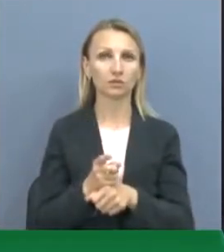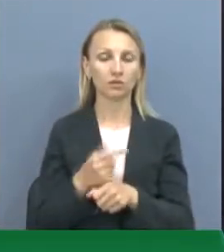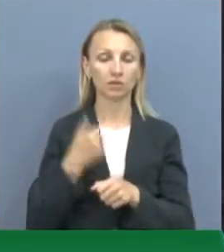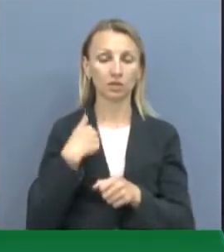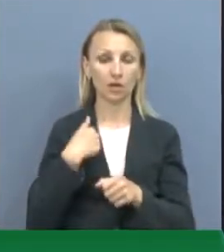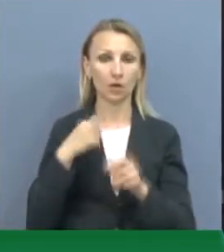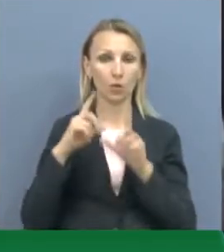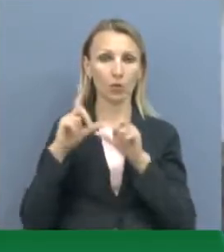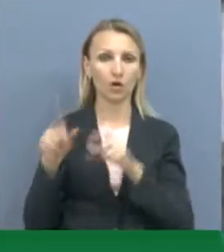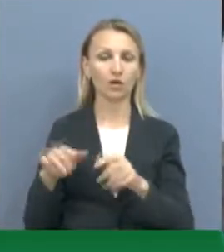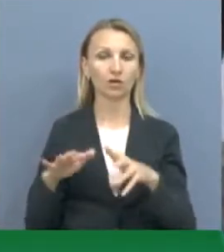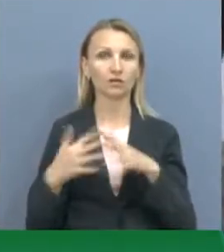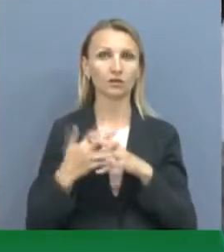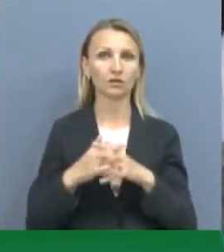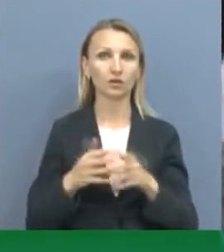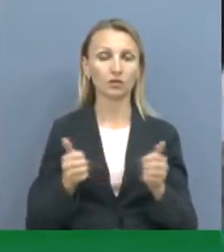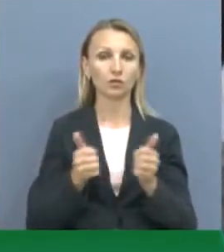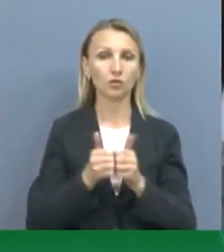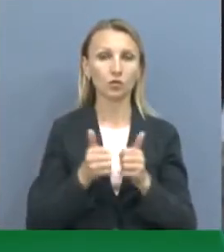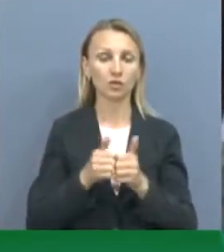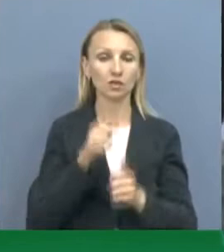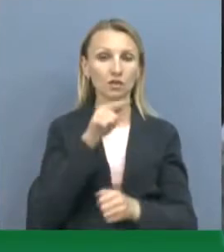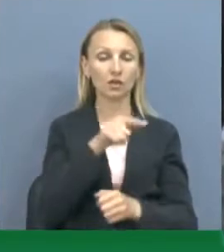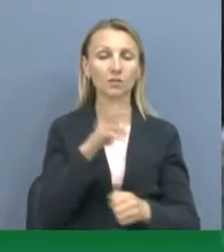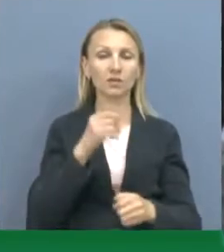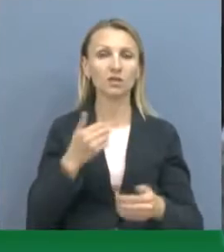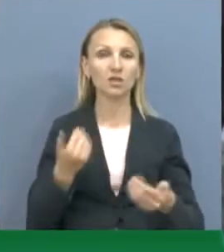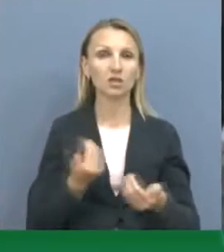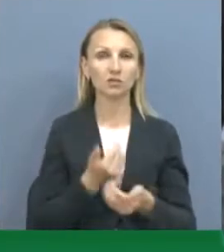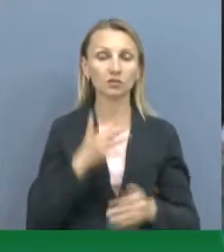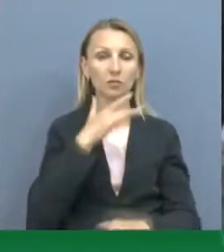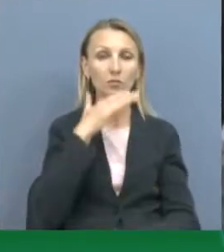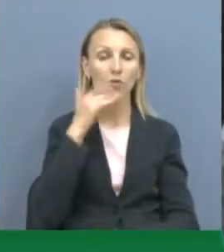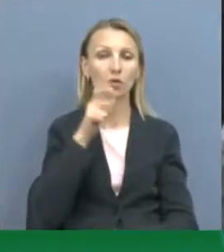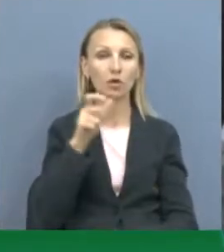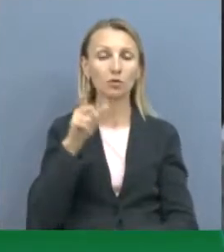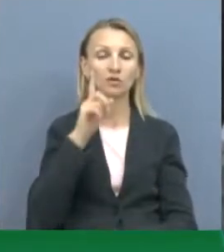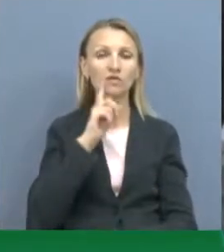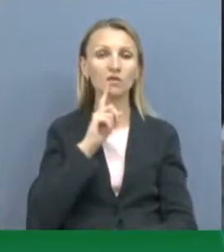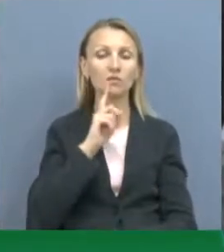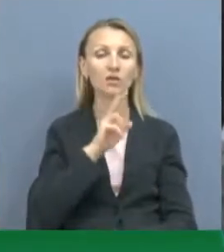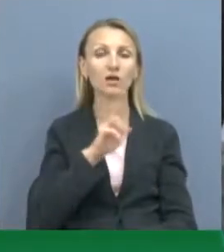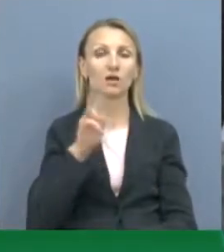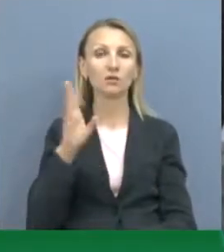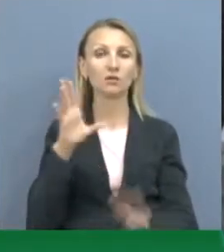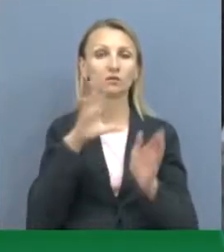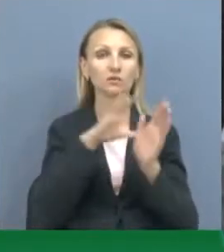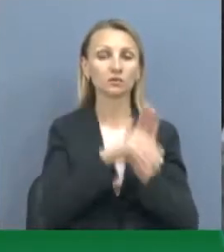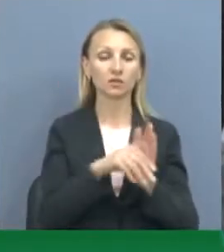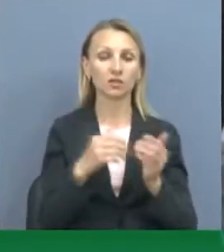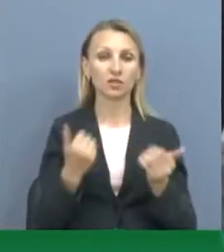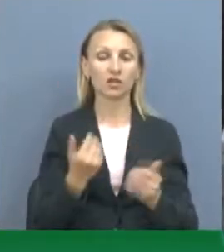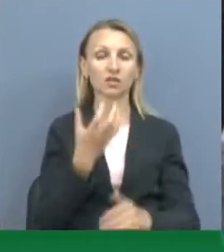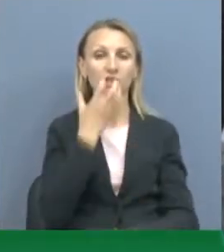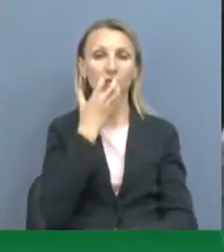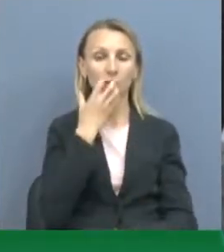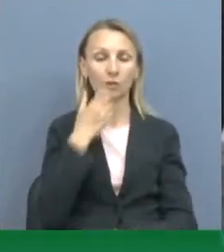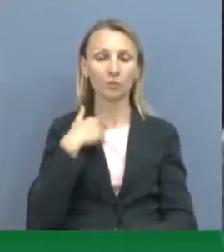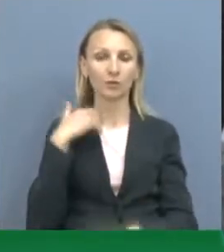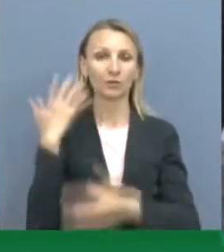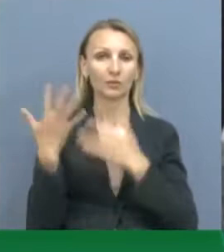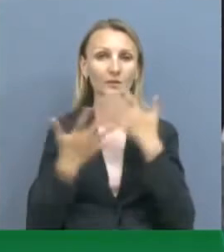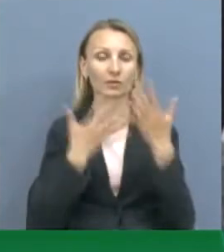в деревню. Соседи вообще не живут у нас. Многие люди тоже временно где-то жили. Сейчас, пока тепло, мы можем проветривать,